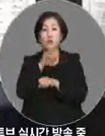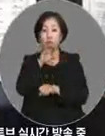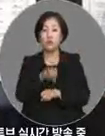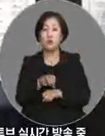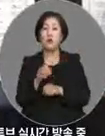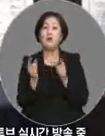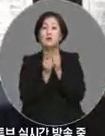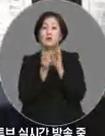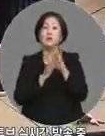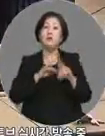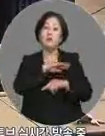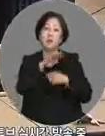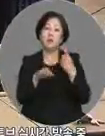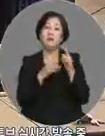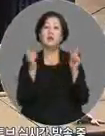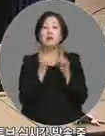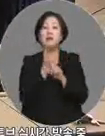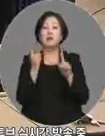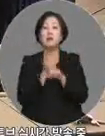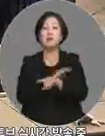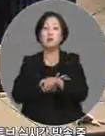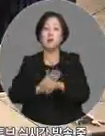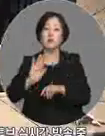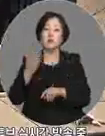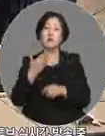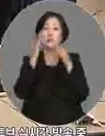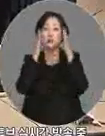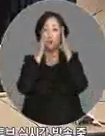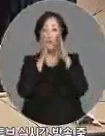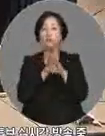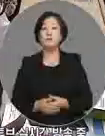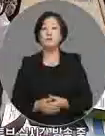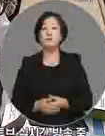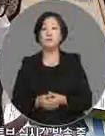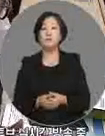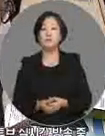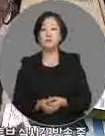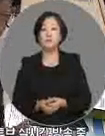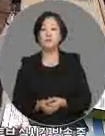실질적인 대기질 개선으로 이어질지 주목됩니다. UBC 뉴스 배대원입니다.